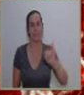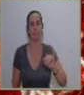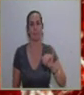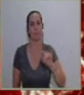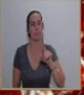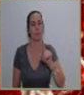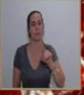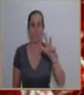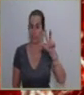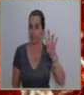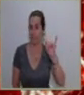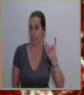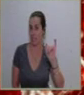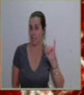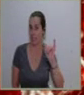צבי.